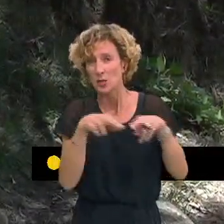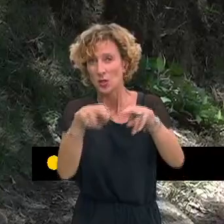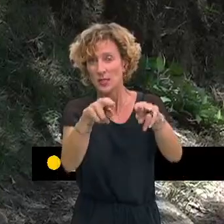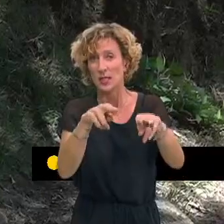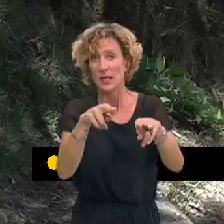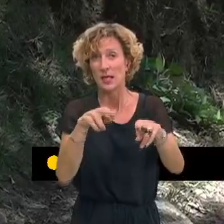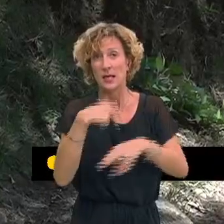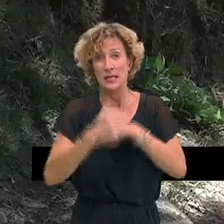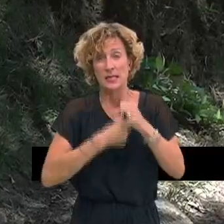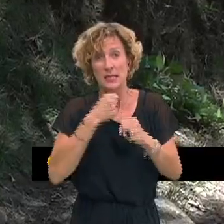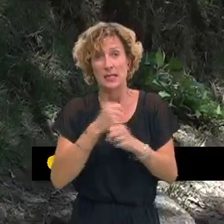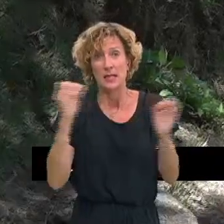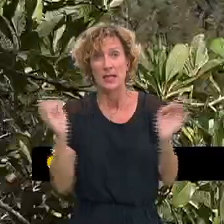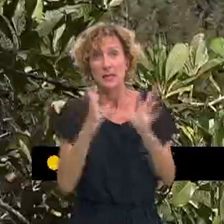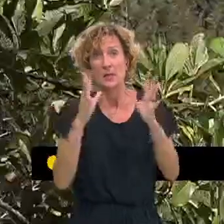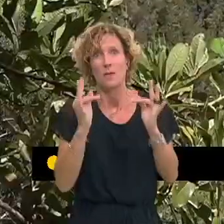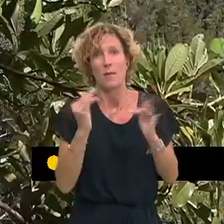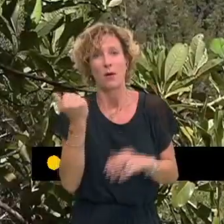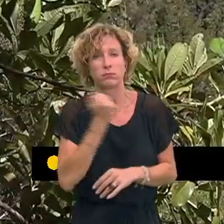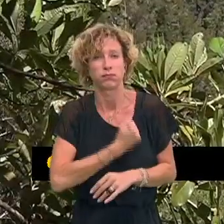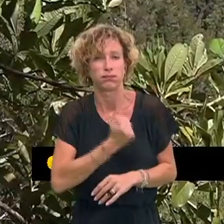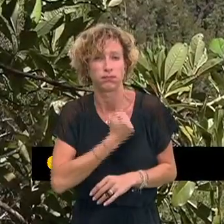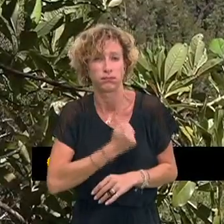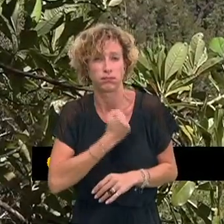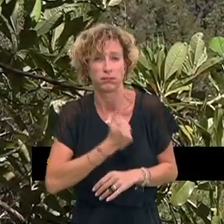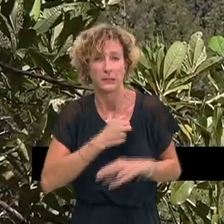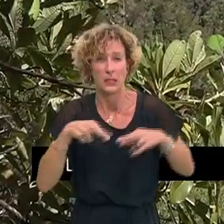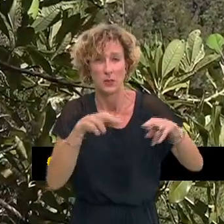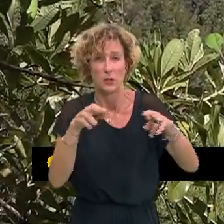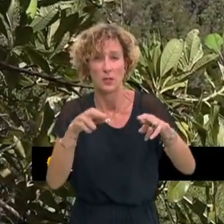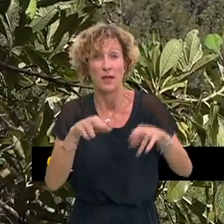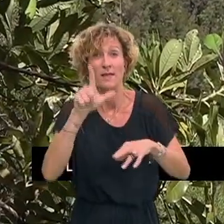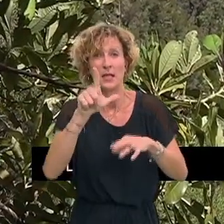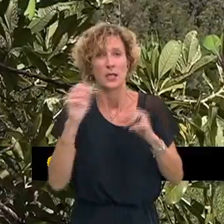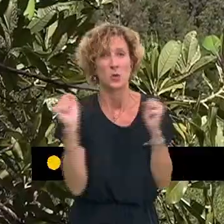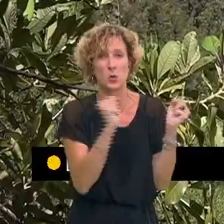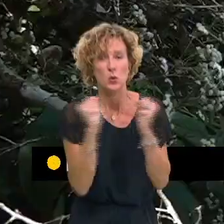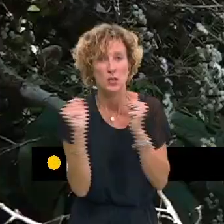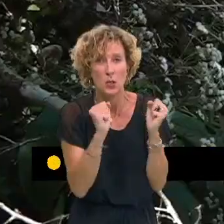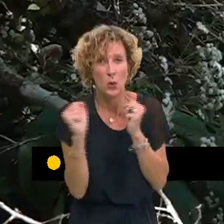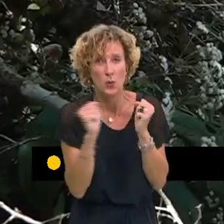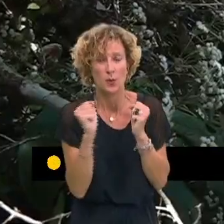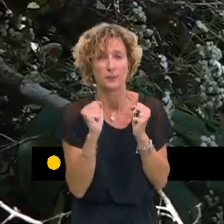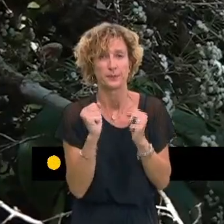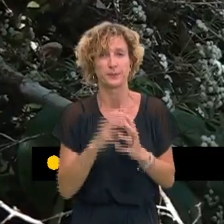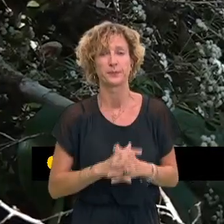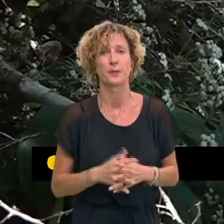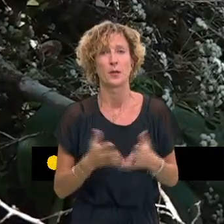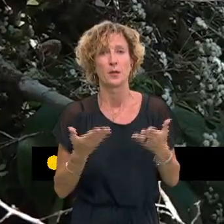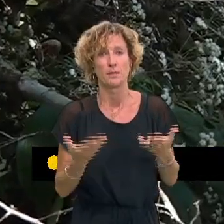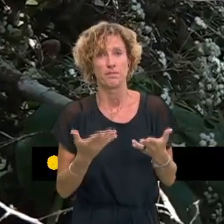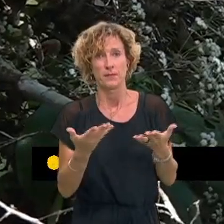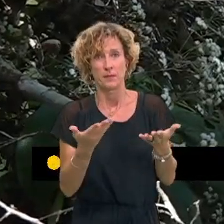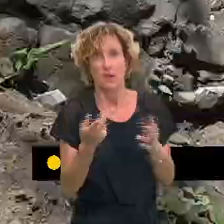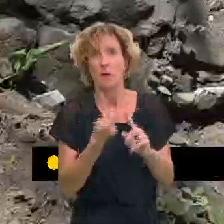été une année exceptionnelle en matière de dégâts sur ces sentiers après le passage des 2 cyclones Batsirai et Mnati. Des